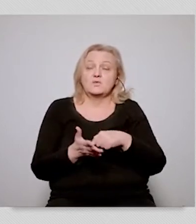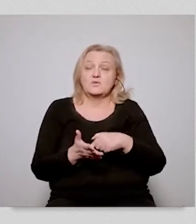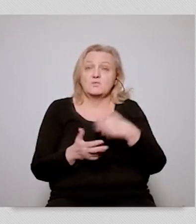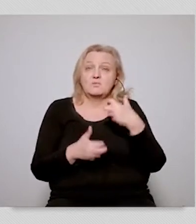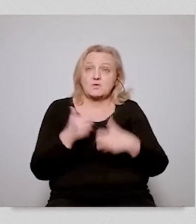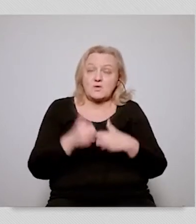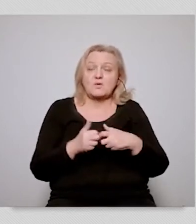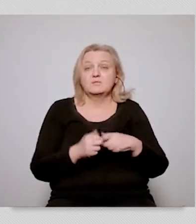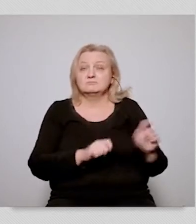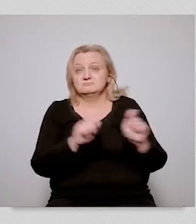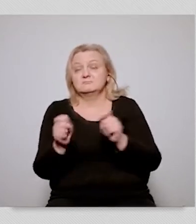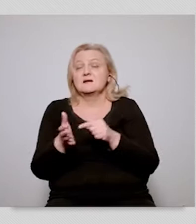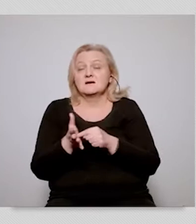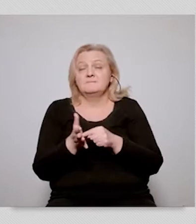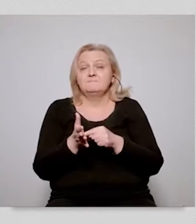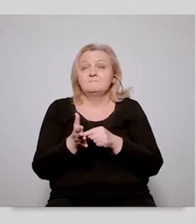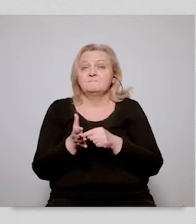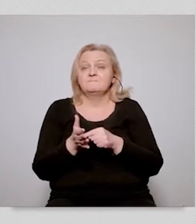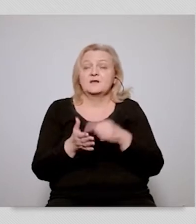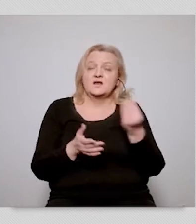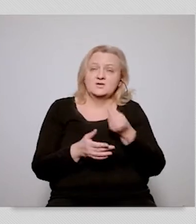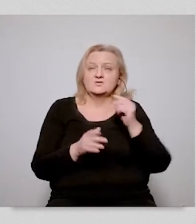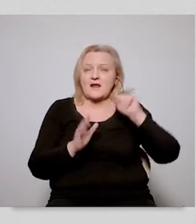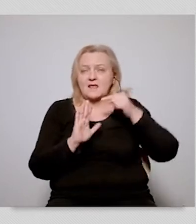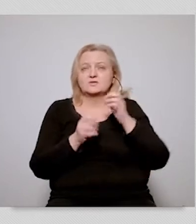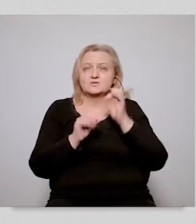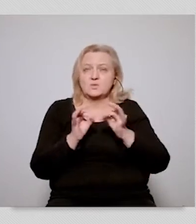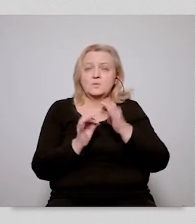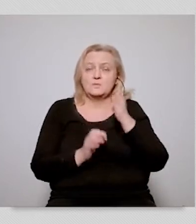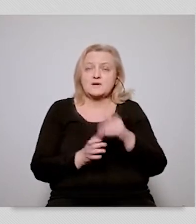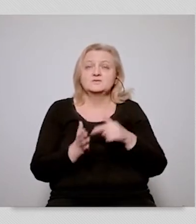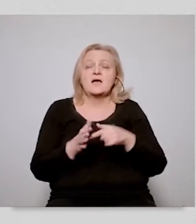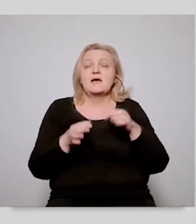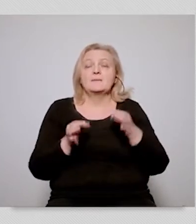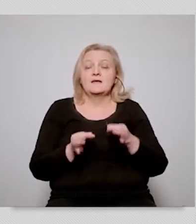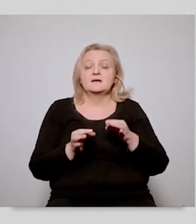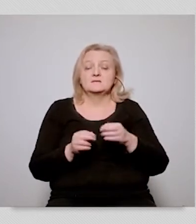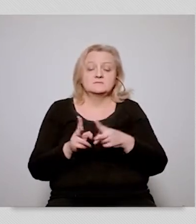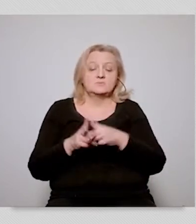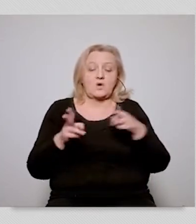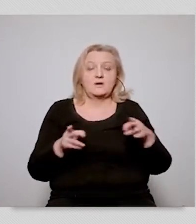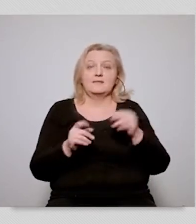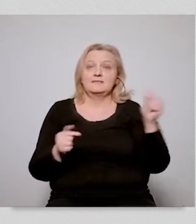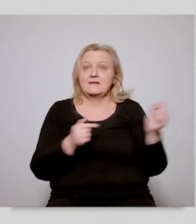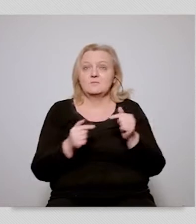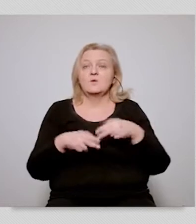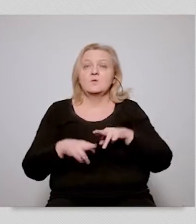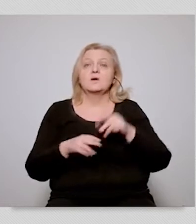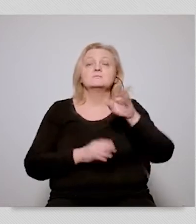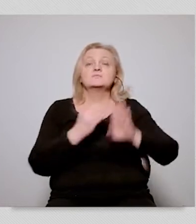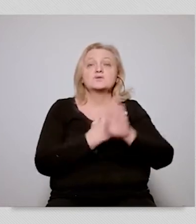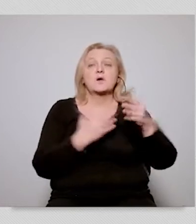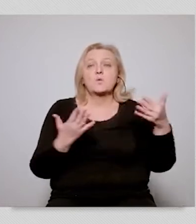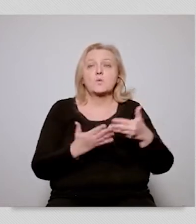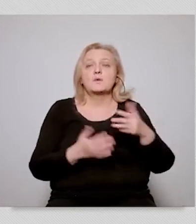będziemy doprecyzowywać, ale na tym wszystkim i tu właśnie w trakcie debaty z udziałem przedstawicieli klubu